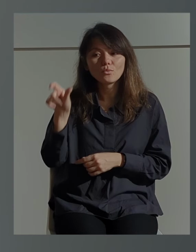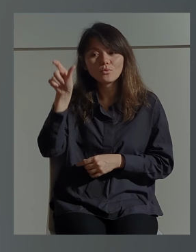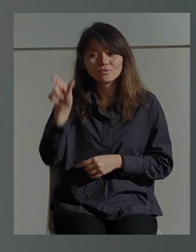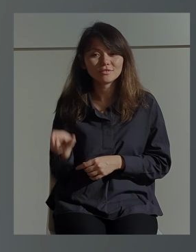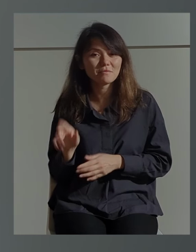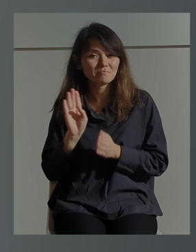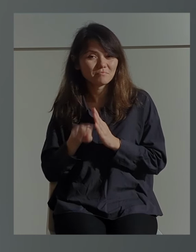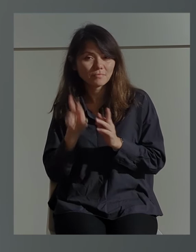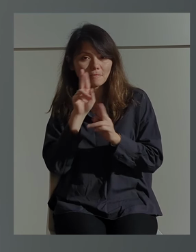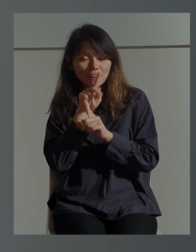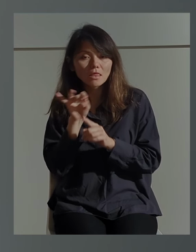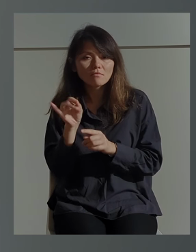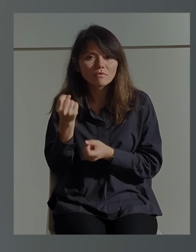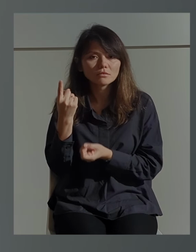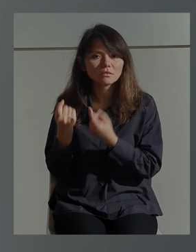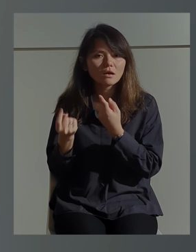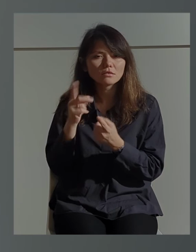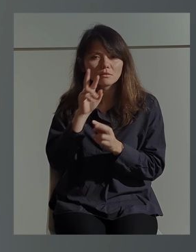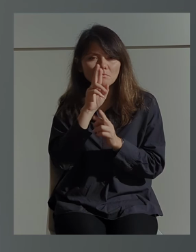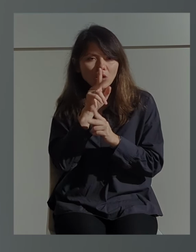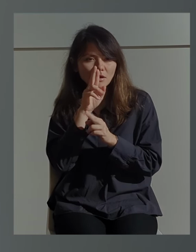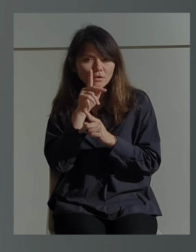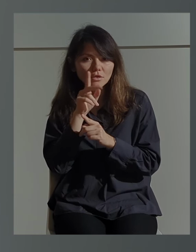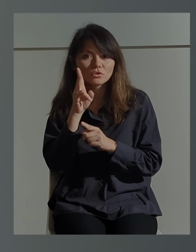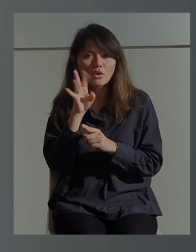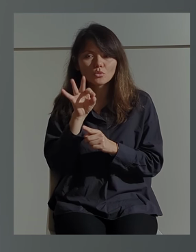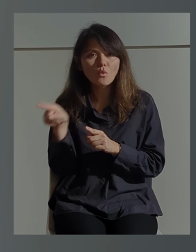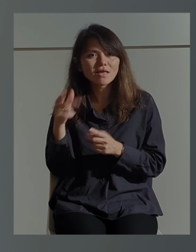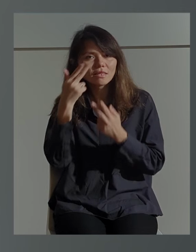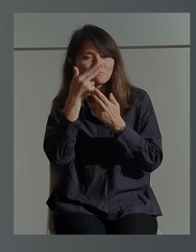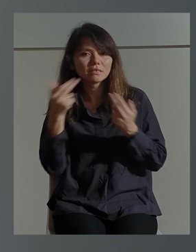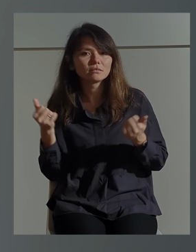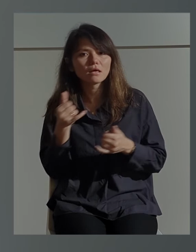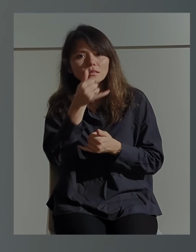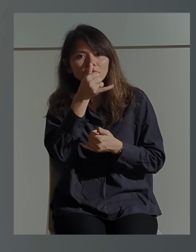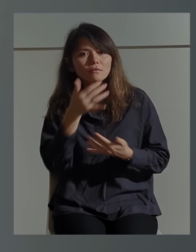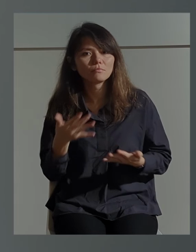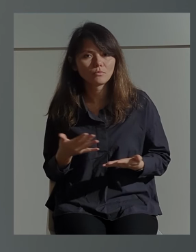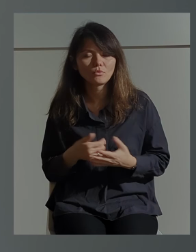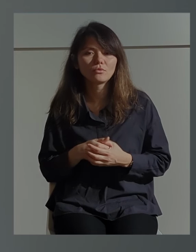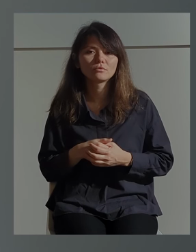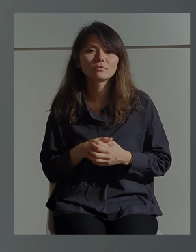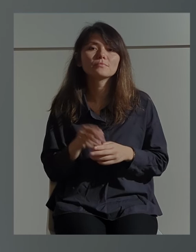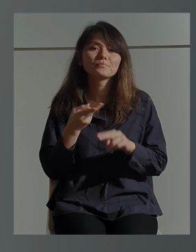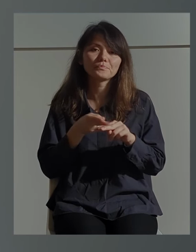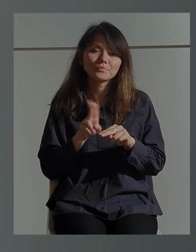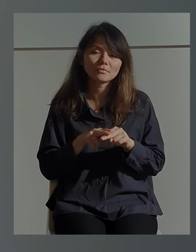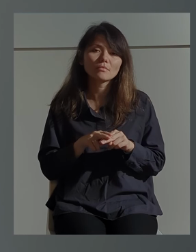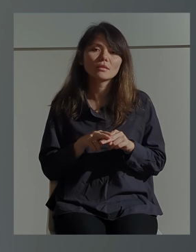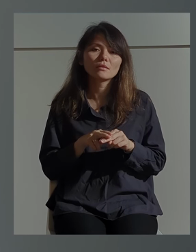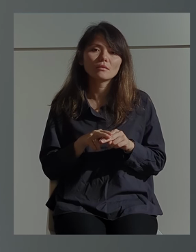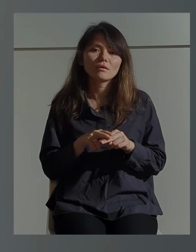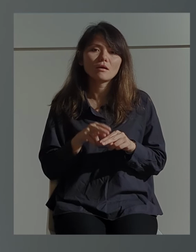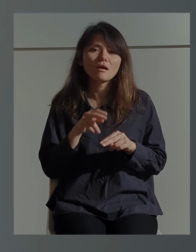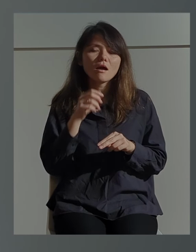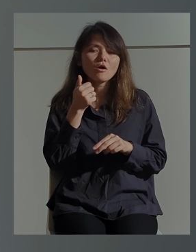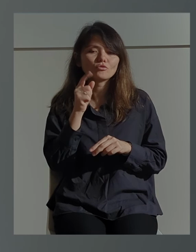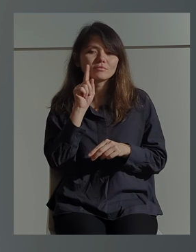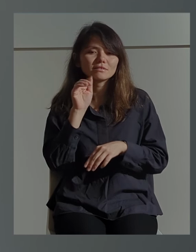возникает погрешность но признать они е естественно не могут это кстати хорошо